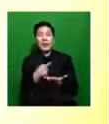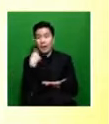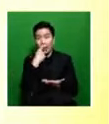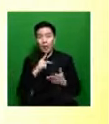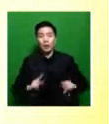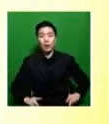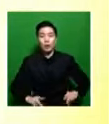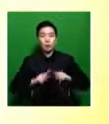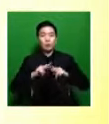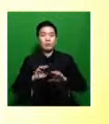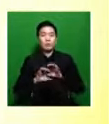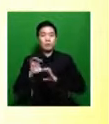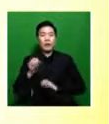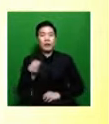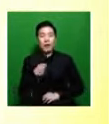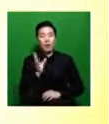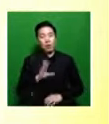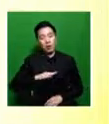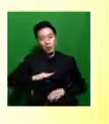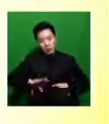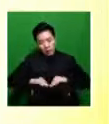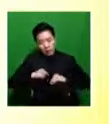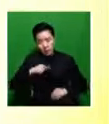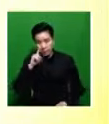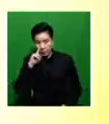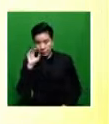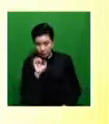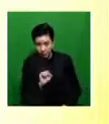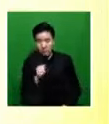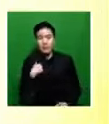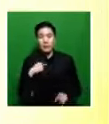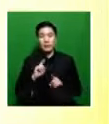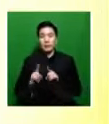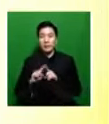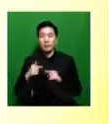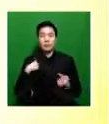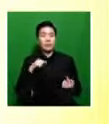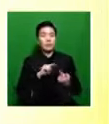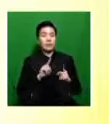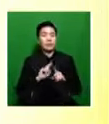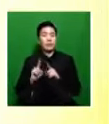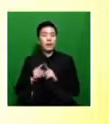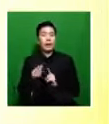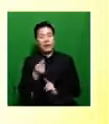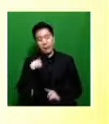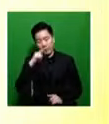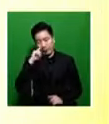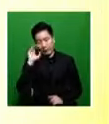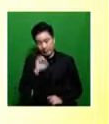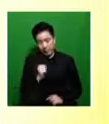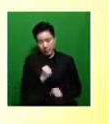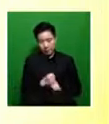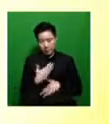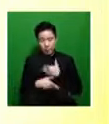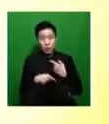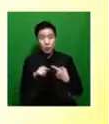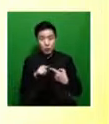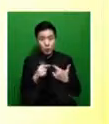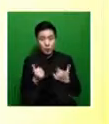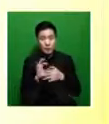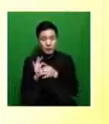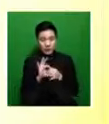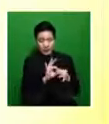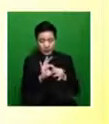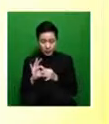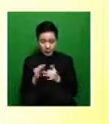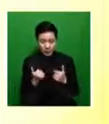แล้วก็มอบให้หน่วยงานที่เกี่ยวข้องรับข้อสังเกตมีข้อสังเกตเล็กน้อยนะคะของแต่ละหน่วยงานให้นำข้อสังเกตเหล่านี้ไปดำเนินการในส่วนที่เกี่ยวข้อง